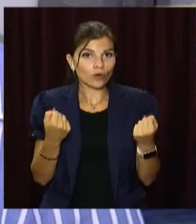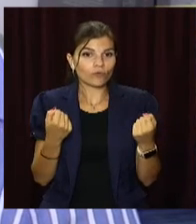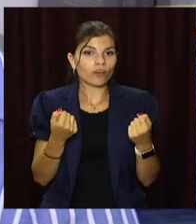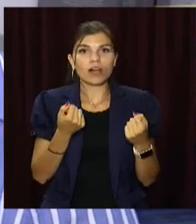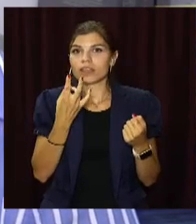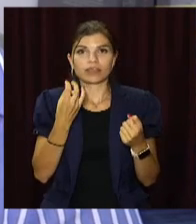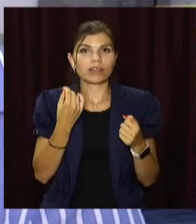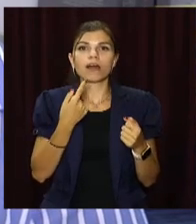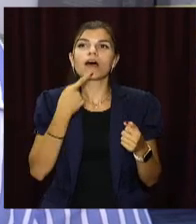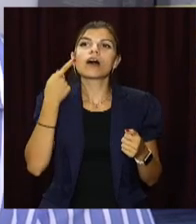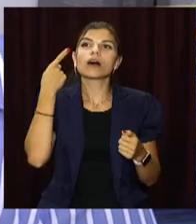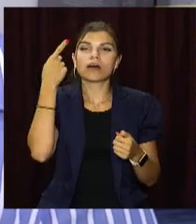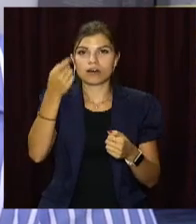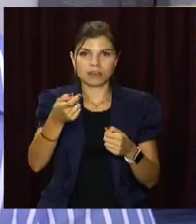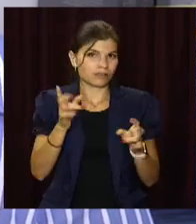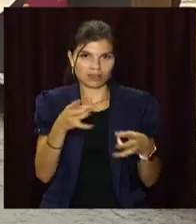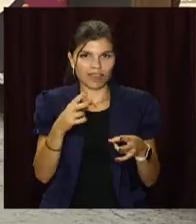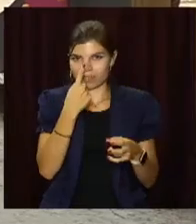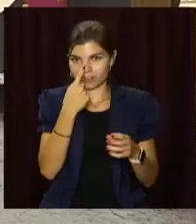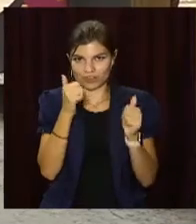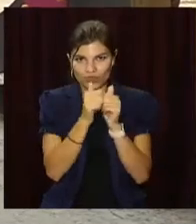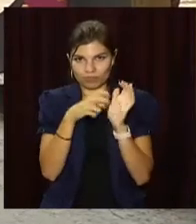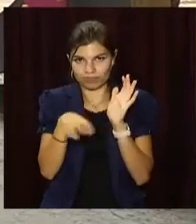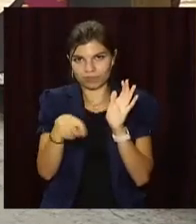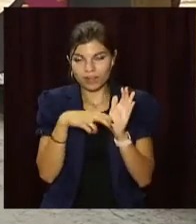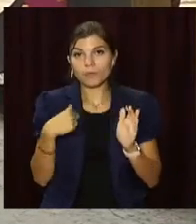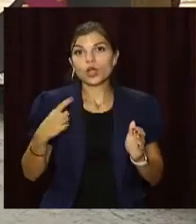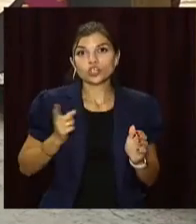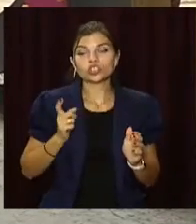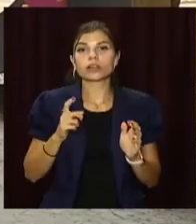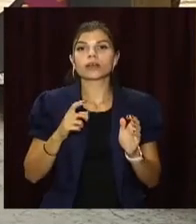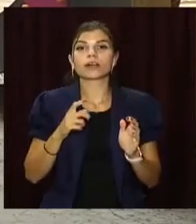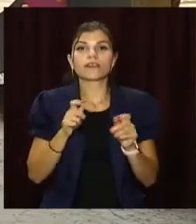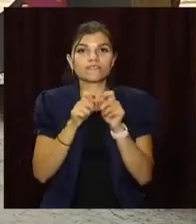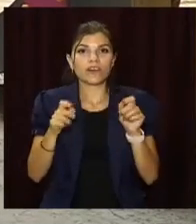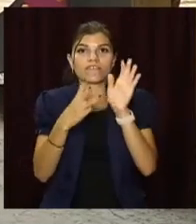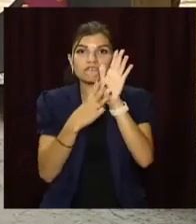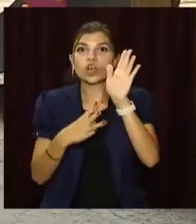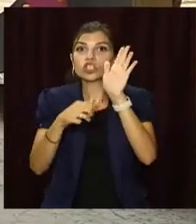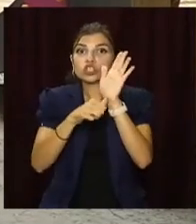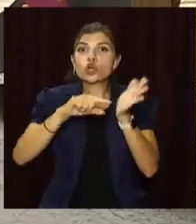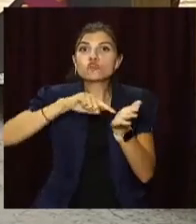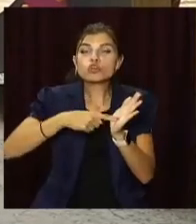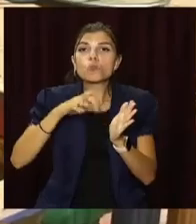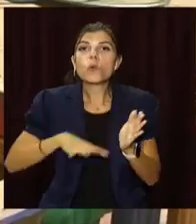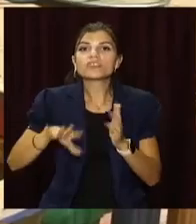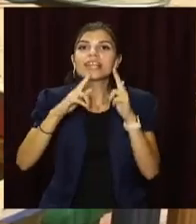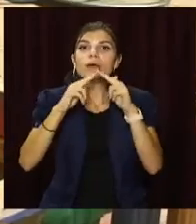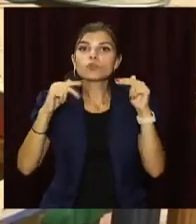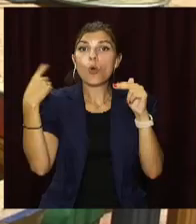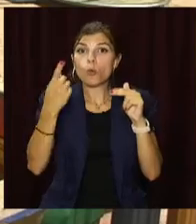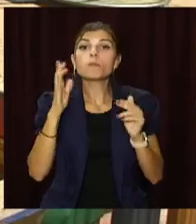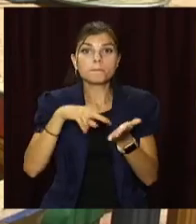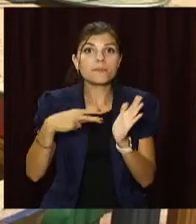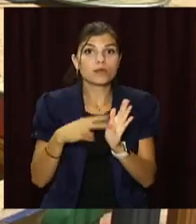не відходячи далеко від свого дому. Ми чекаємо на відкриття 86 локацій по всій Дніпропетровській